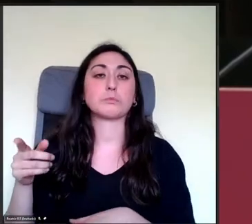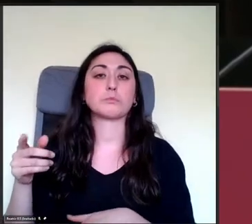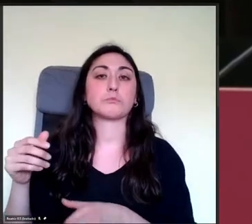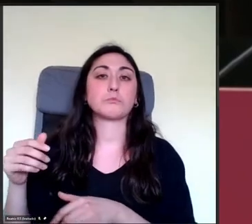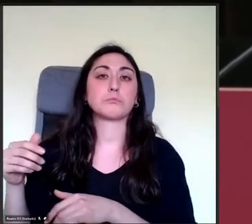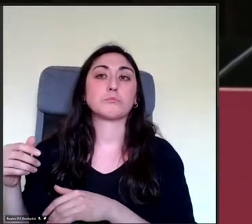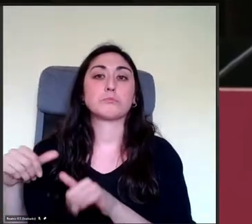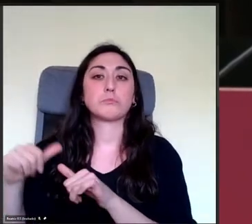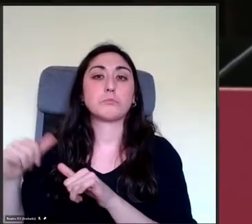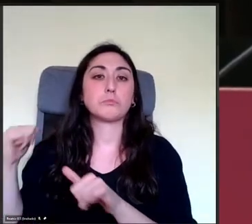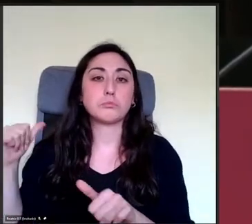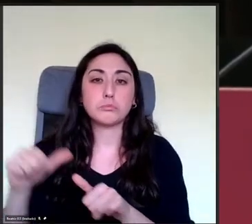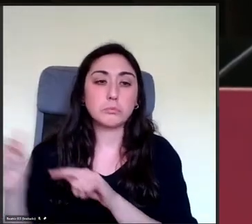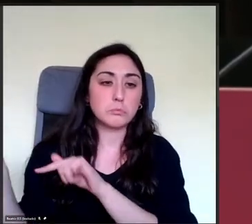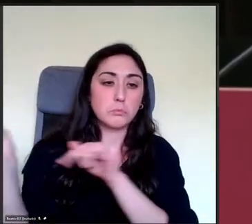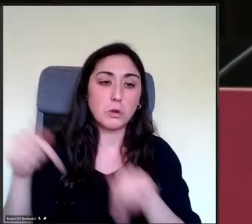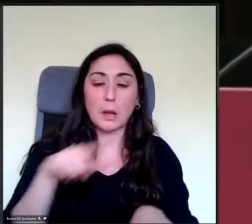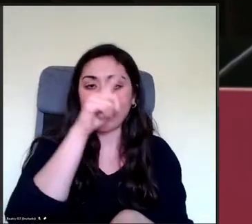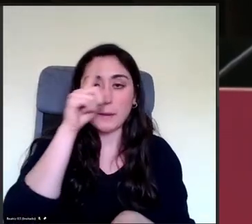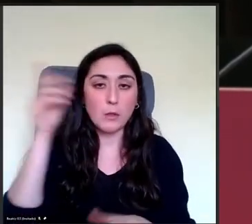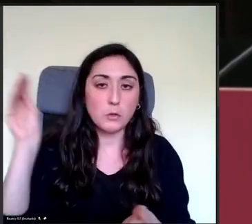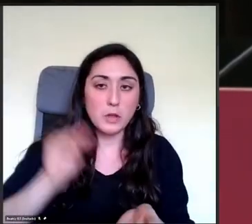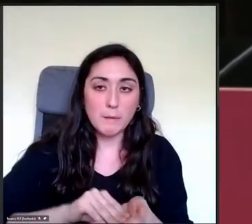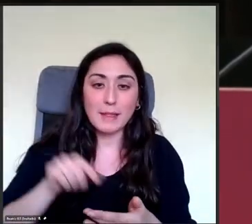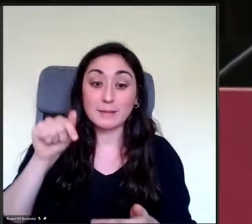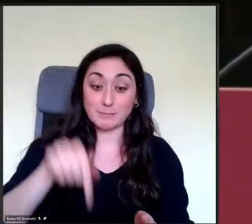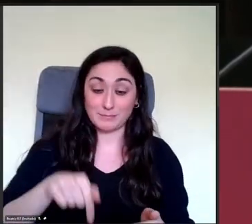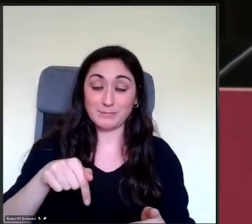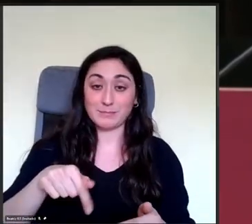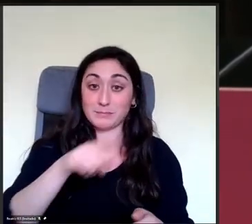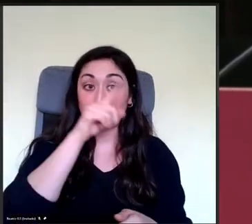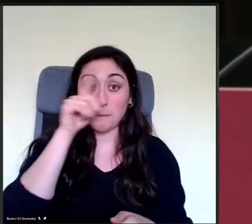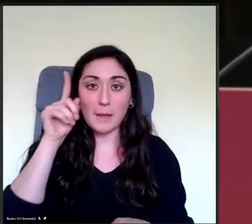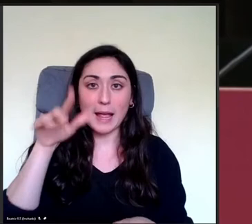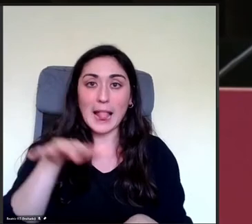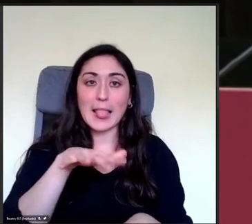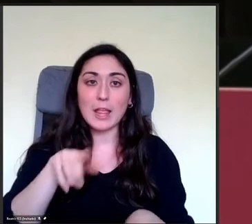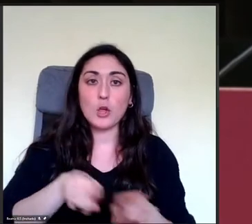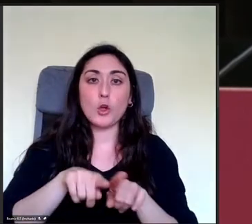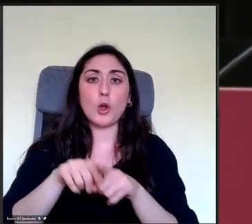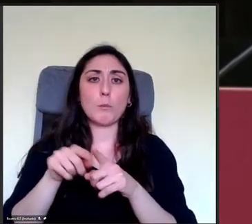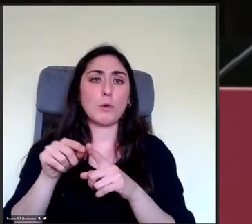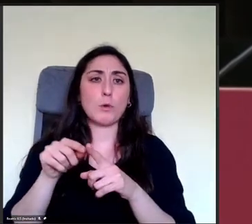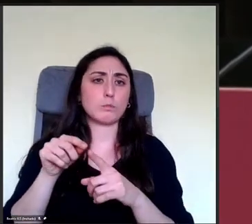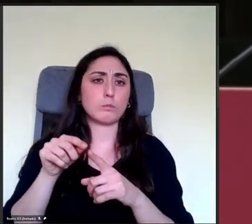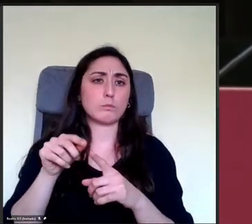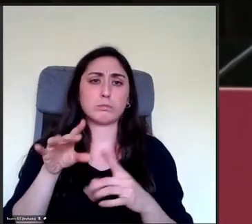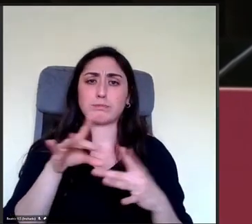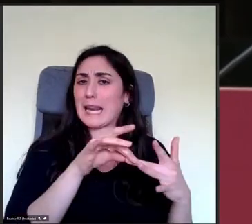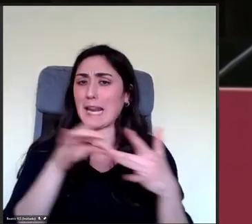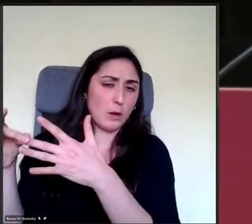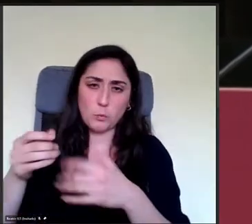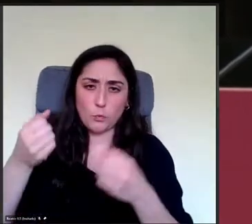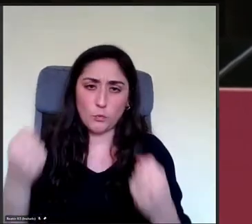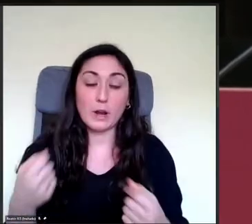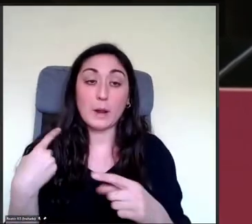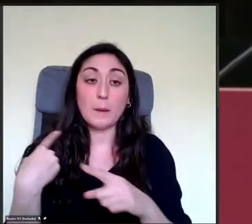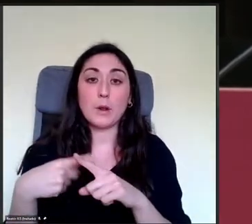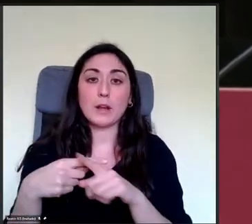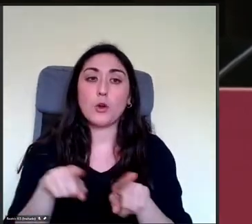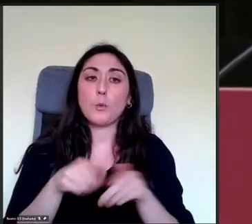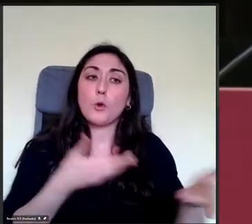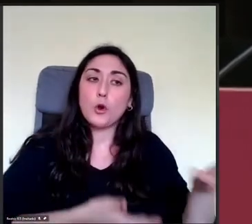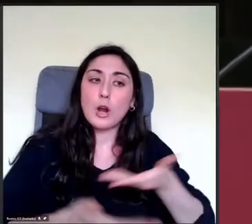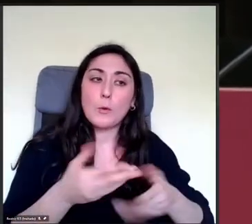Madrid va ser una gran pionera perquè va col·laborar amb el que eren les anàlisis de la física i la